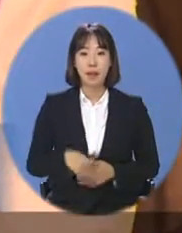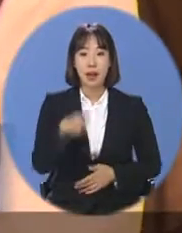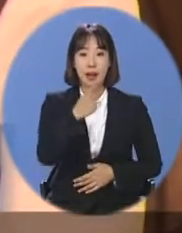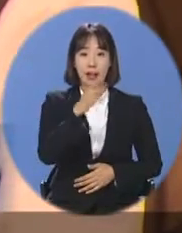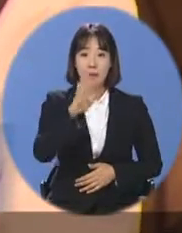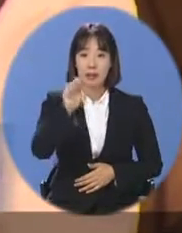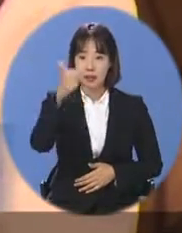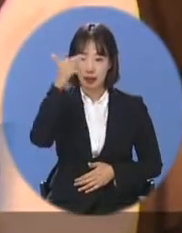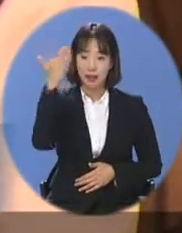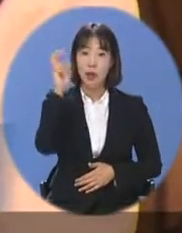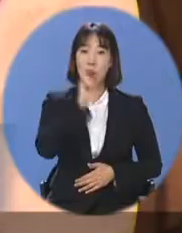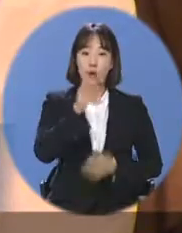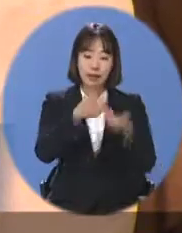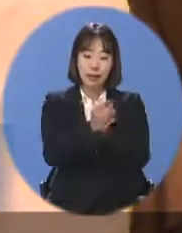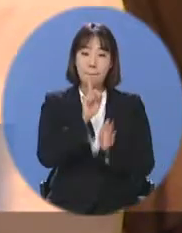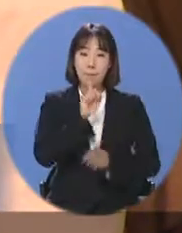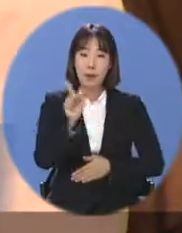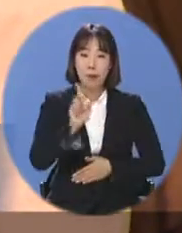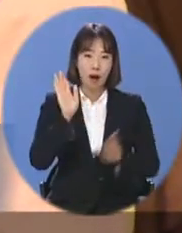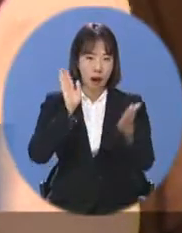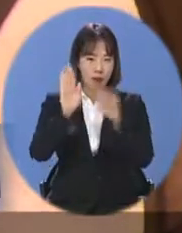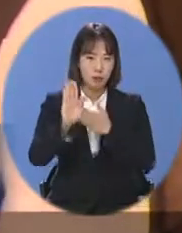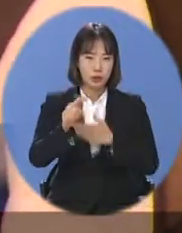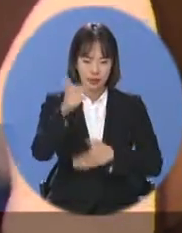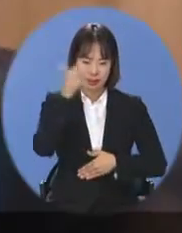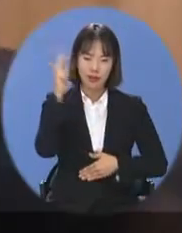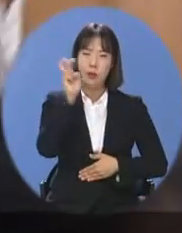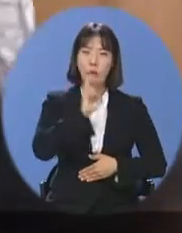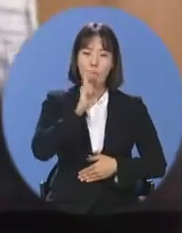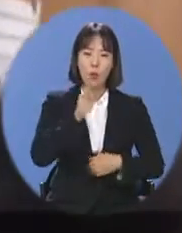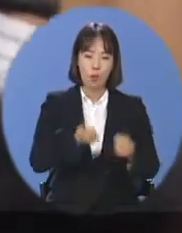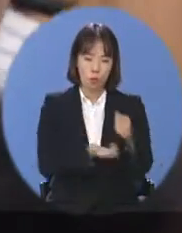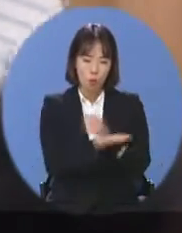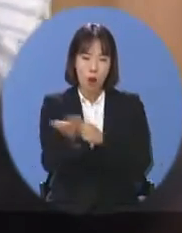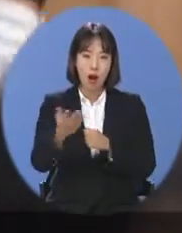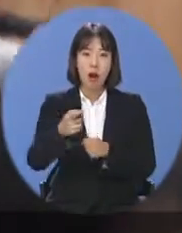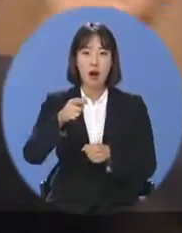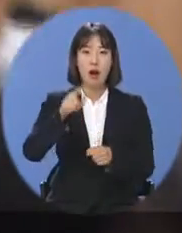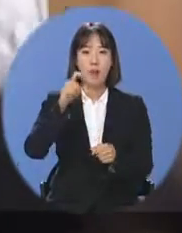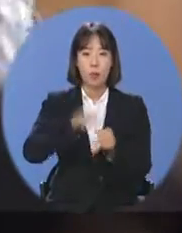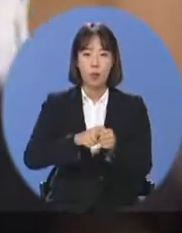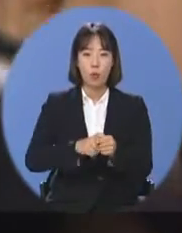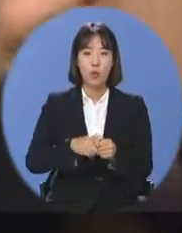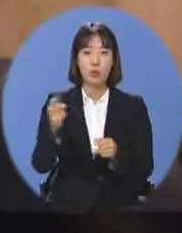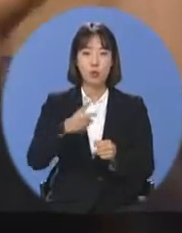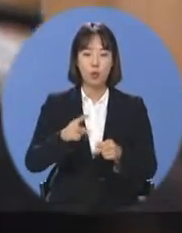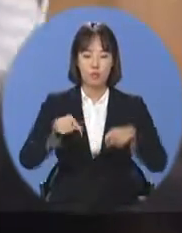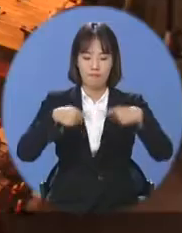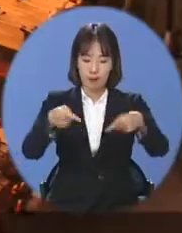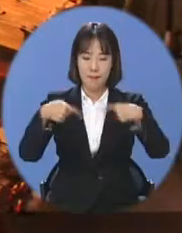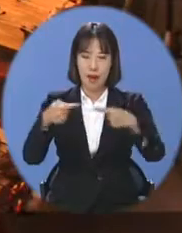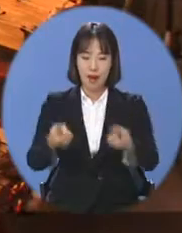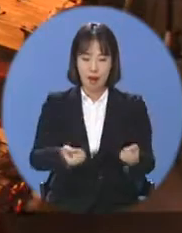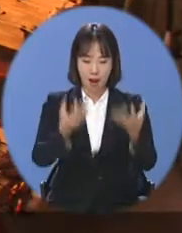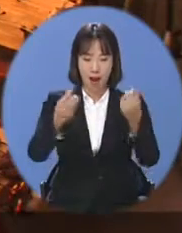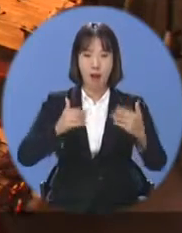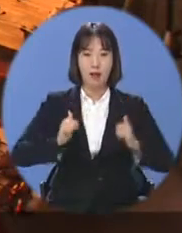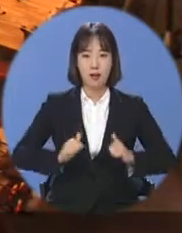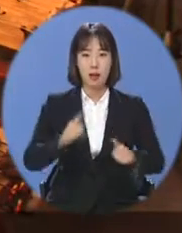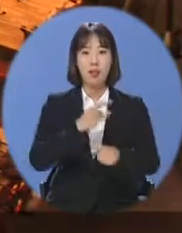KBS 국악관현악단은 앞으로 우리의 국악을 널리 알리고 국악을 찾는 지역 주민들을 위해서 찾아가는 음악회를